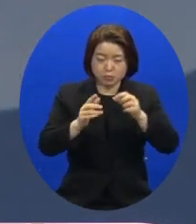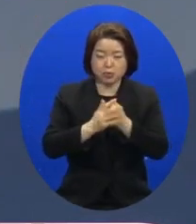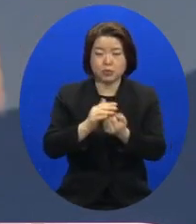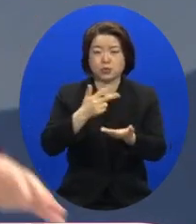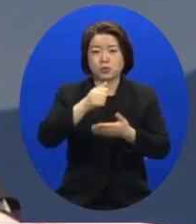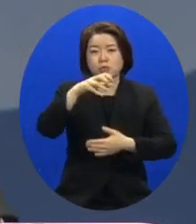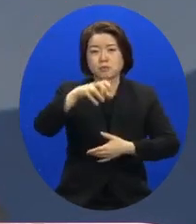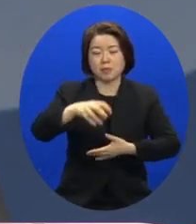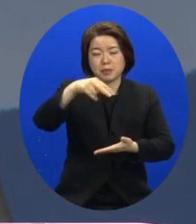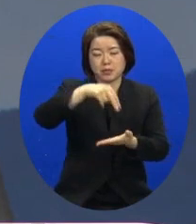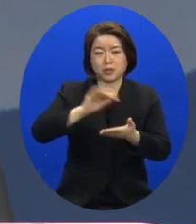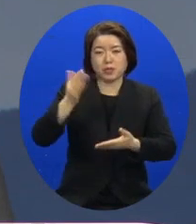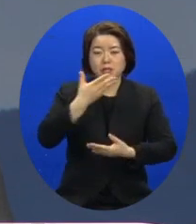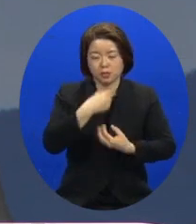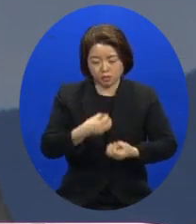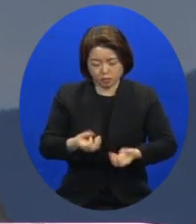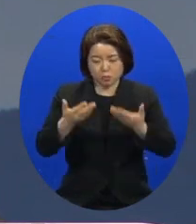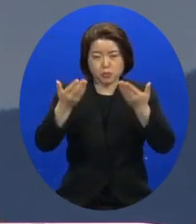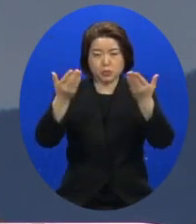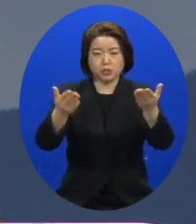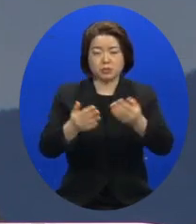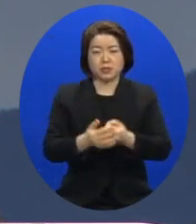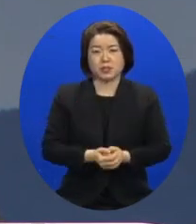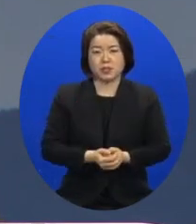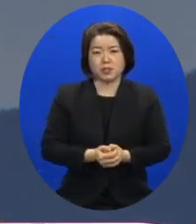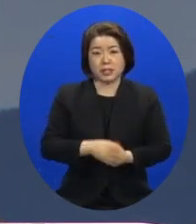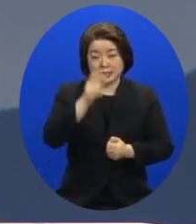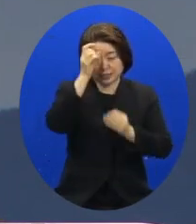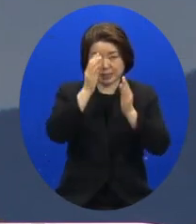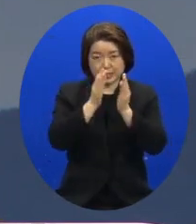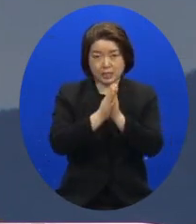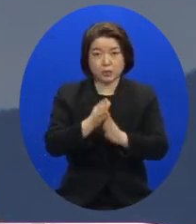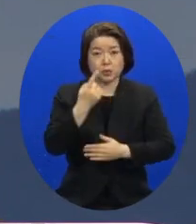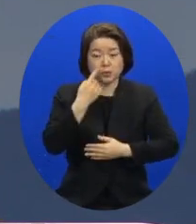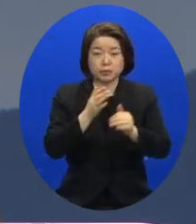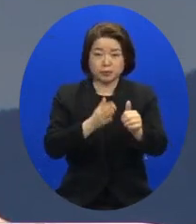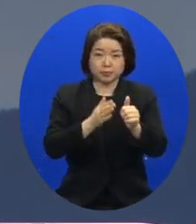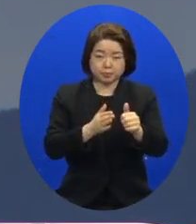되기를 축복합니다. 기도합시다. 여러분,